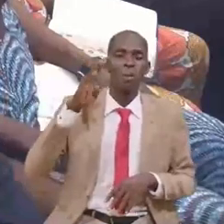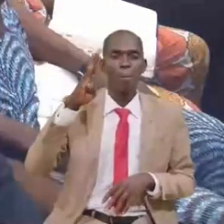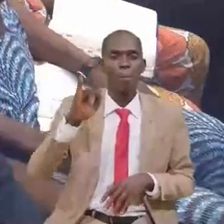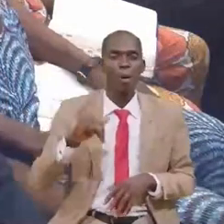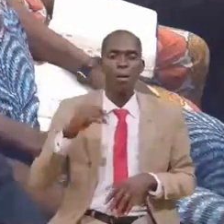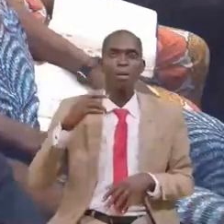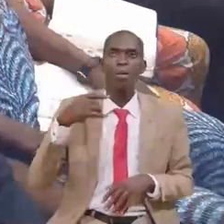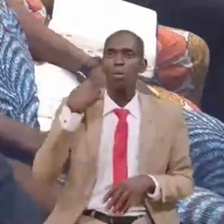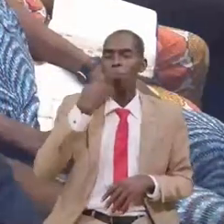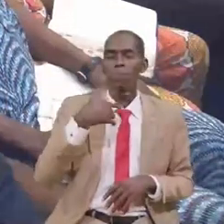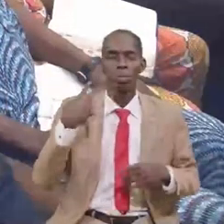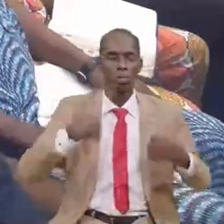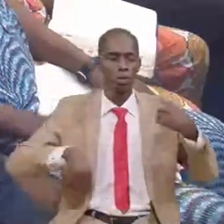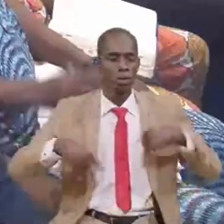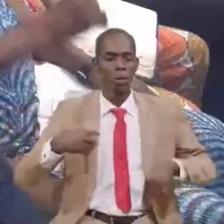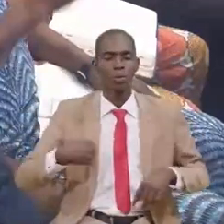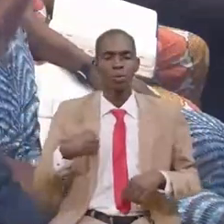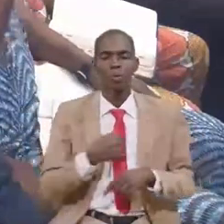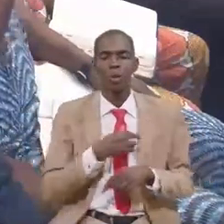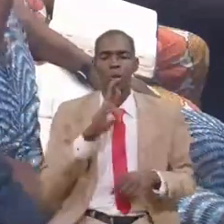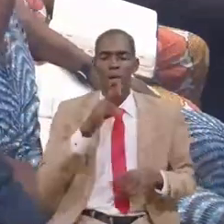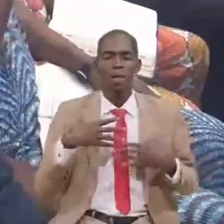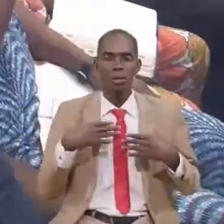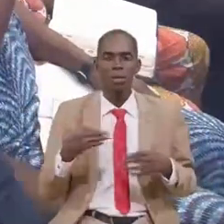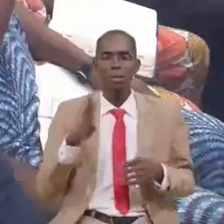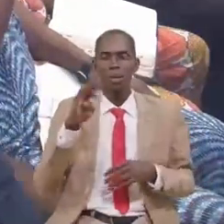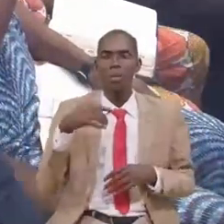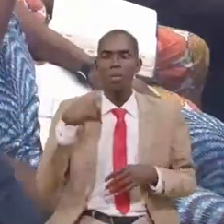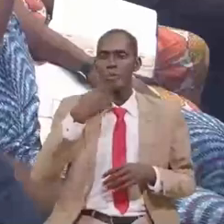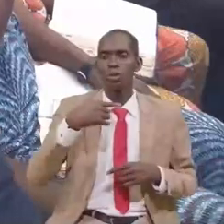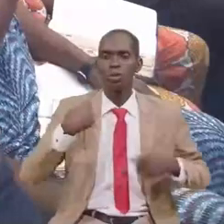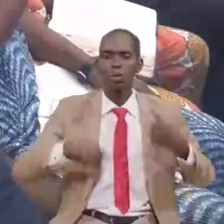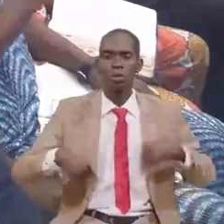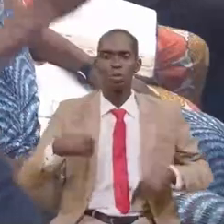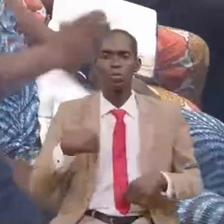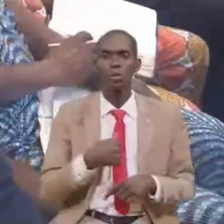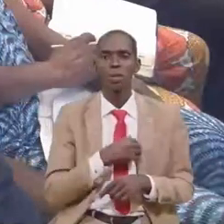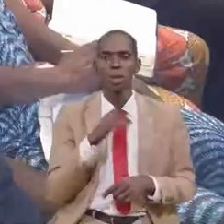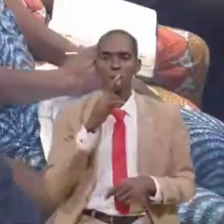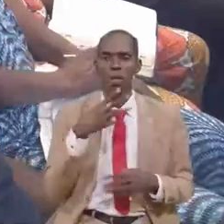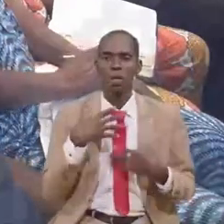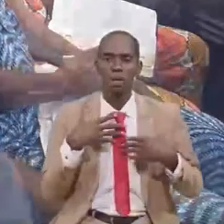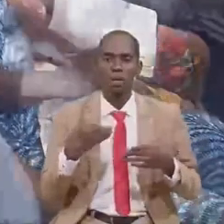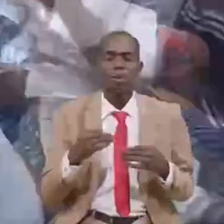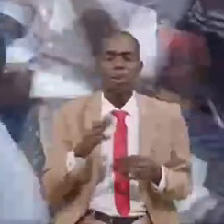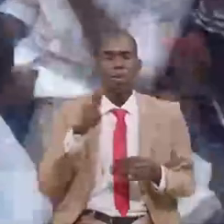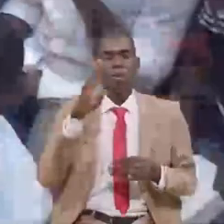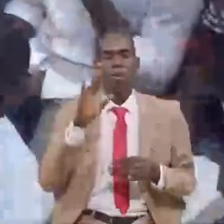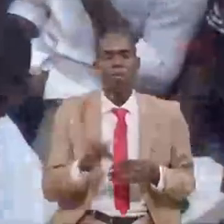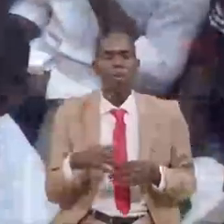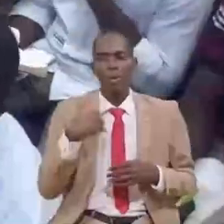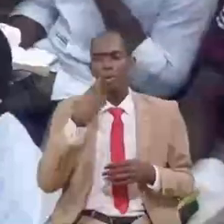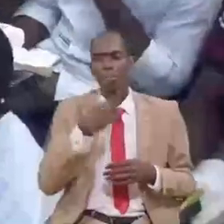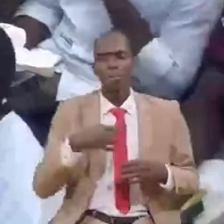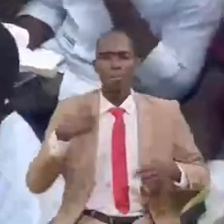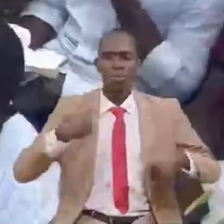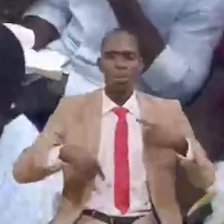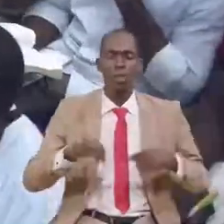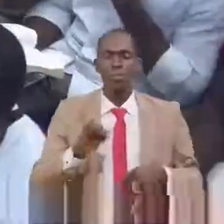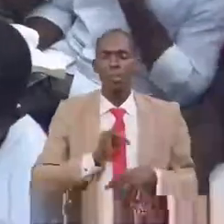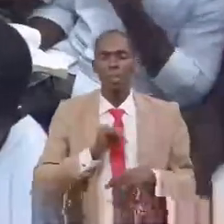qui donne la paix est tombé sur lui. Qu'est-ce qui sur le reste là? Dites-le. Et c'est par ses maîtrisures que nous sommes guéris. Dites-le,